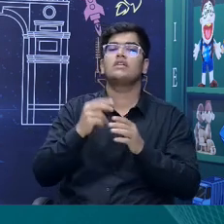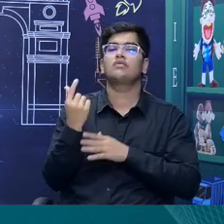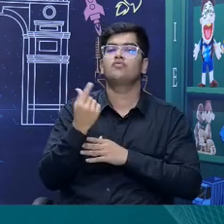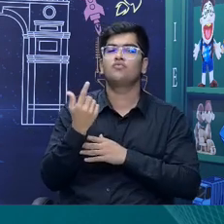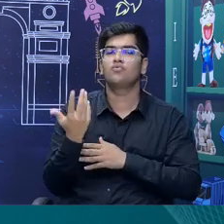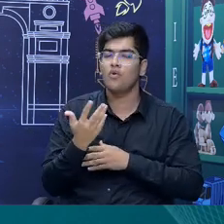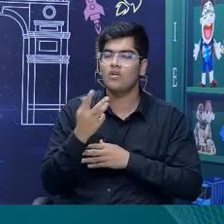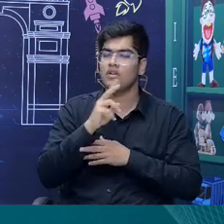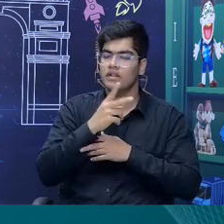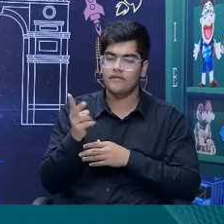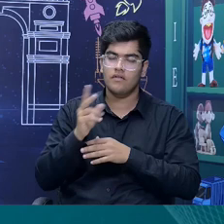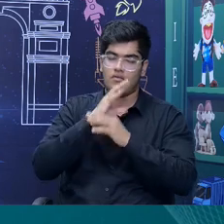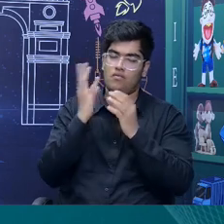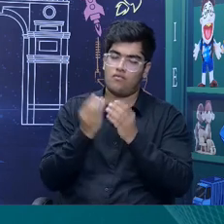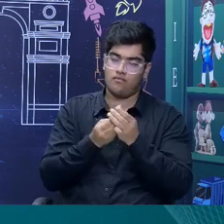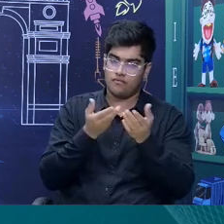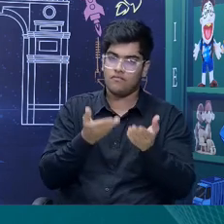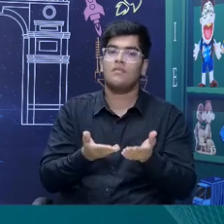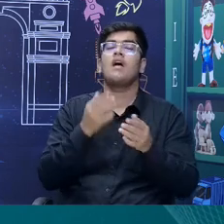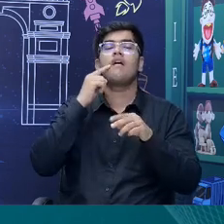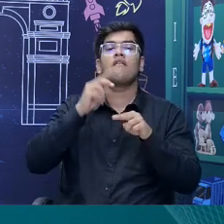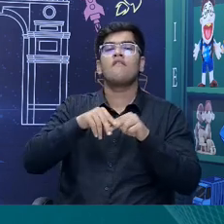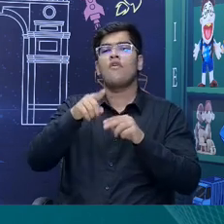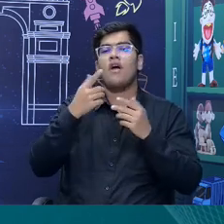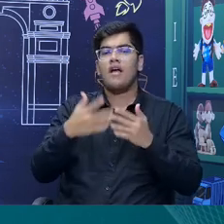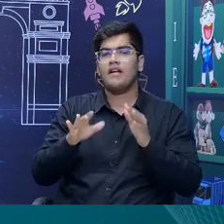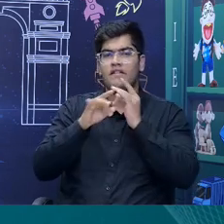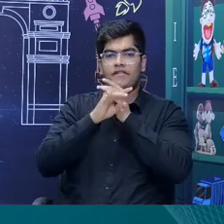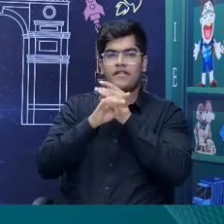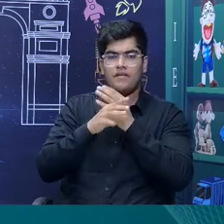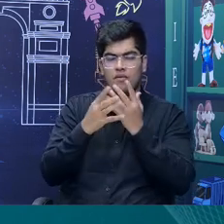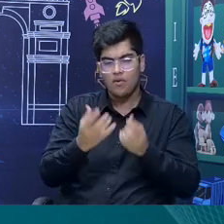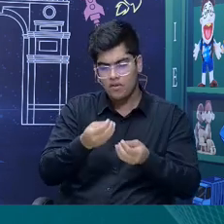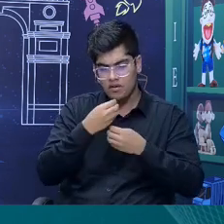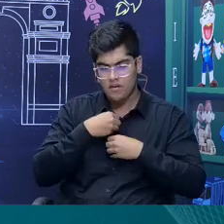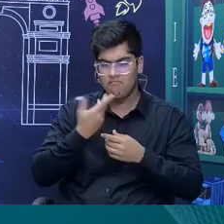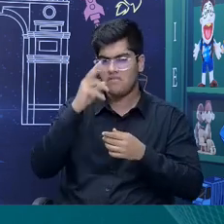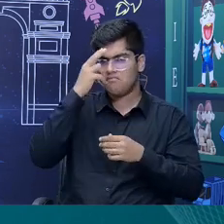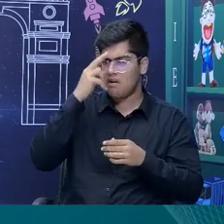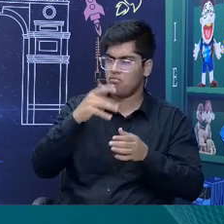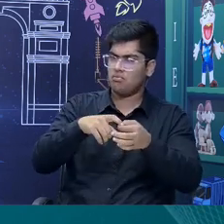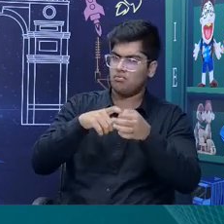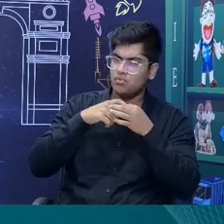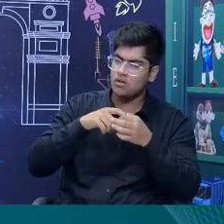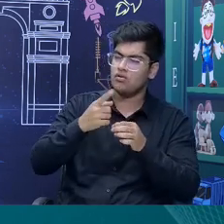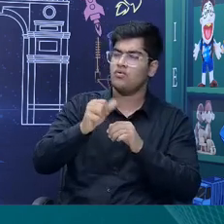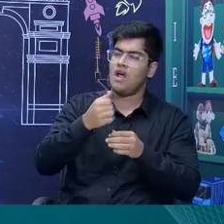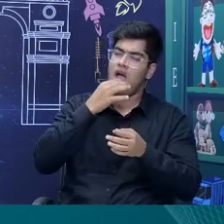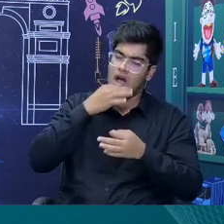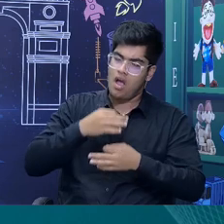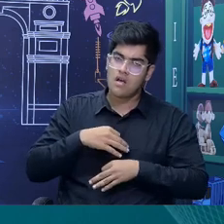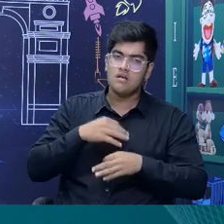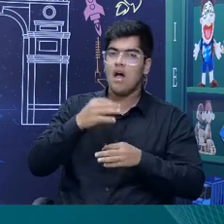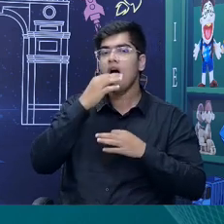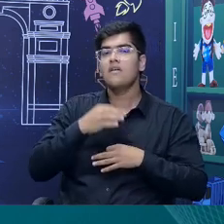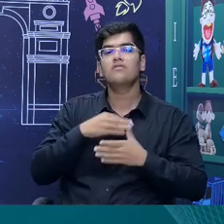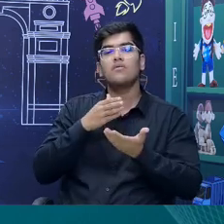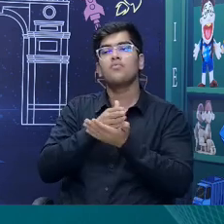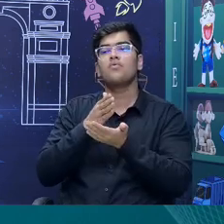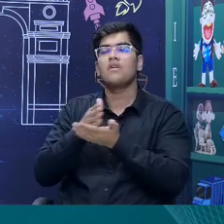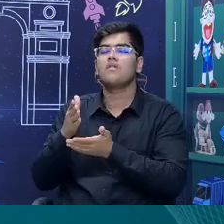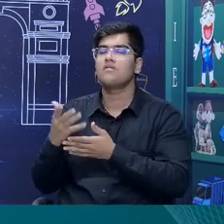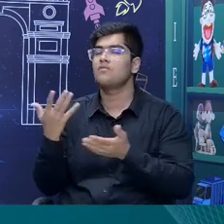में कोई भी क्वेरी हो या फिर कोई भी सवाल आपके मां में ए रहा हो तो आप अपने सभी क्वेरीज हमारे एक्सपट्र्स तक पहुंच सकते हैं आप अपनी